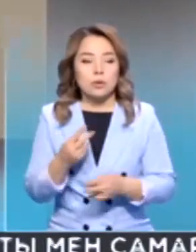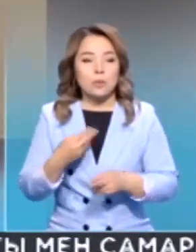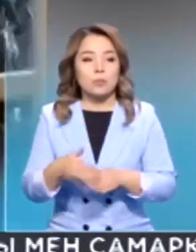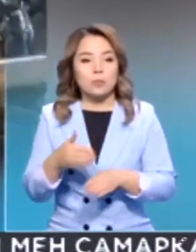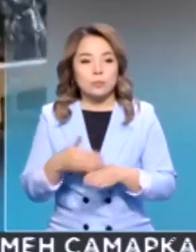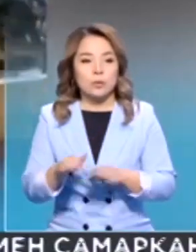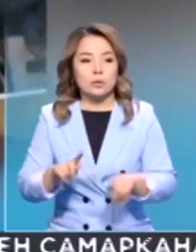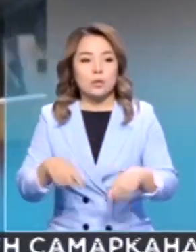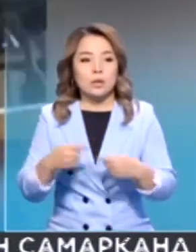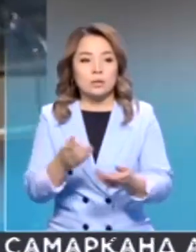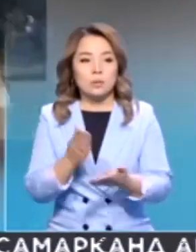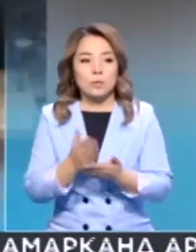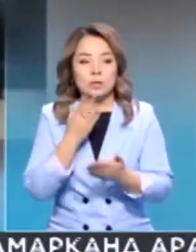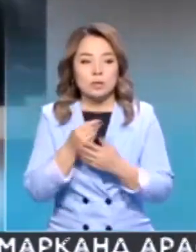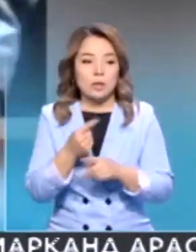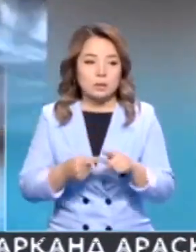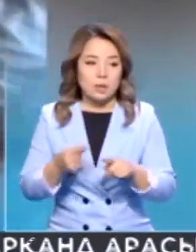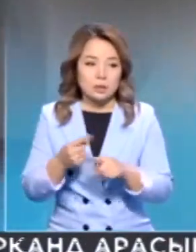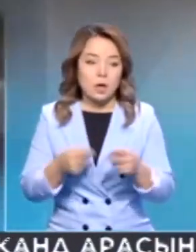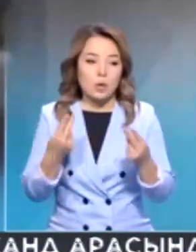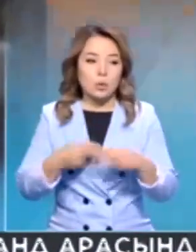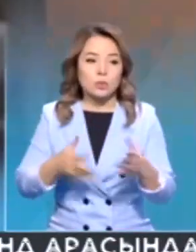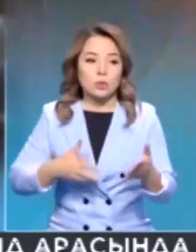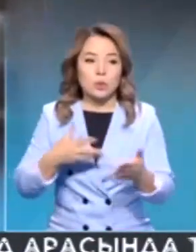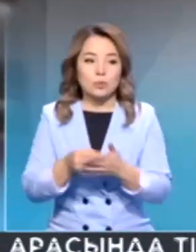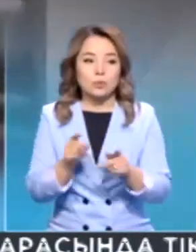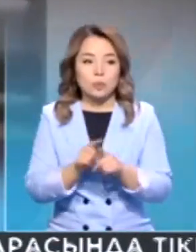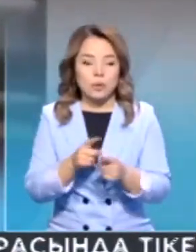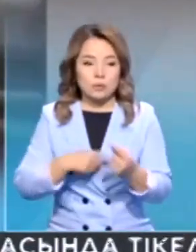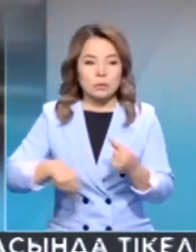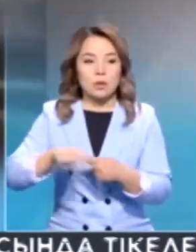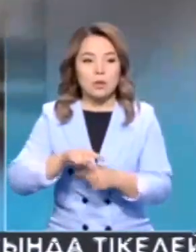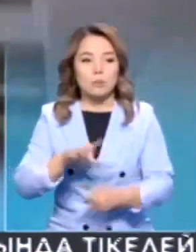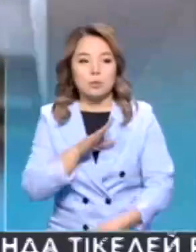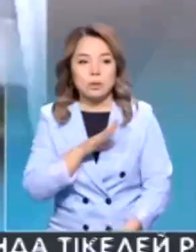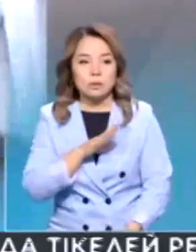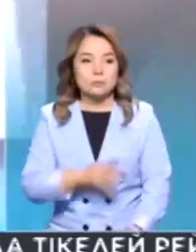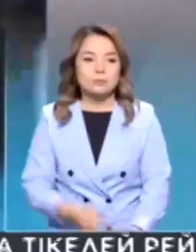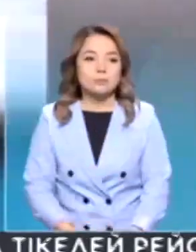ретінде өткізіліпті. Осылайша кедендік төлемдерден де айналып өткен.